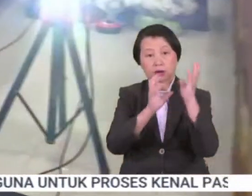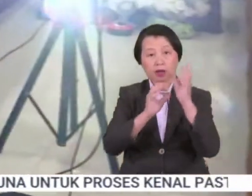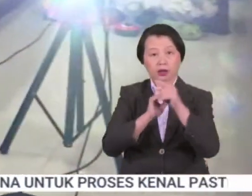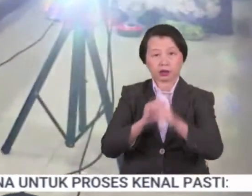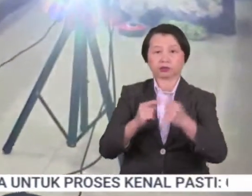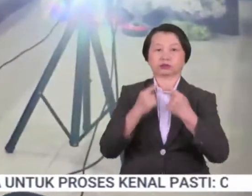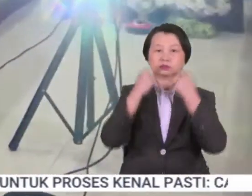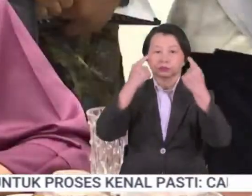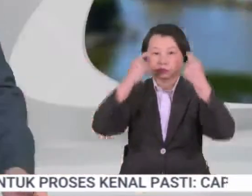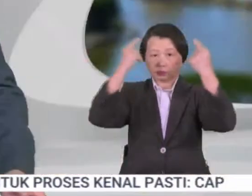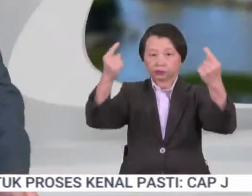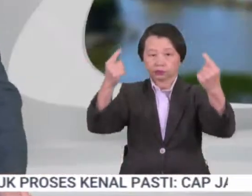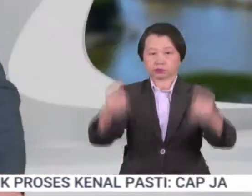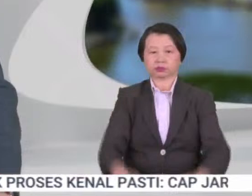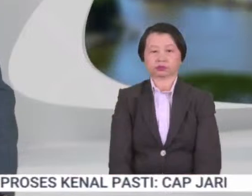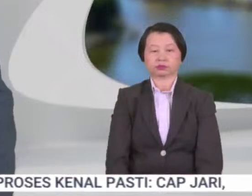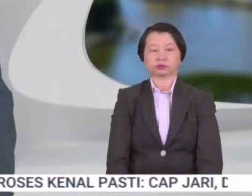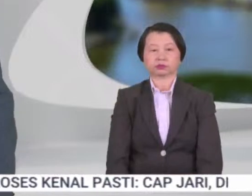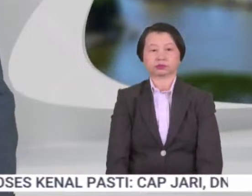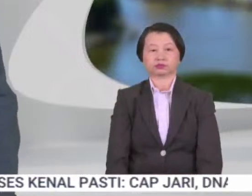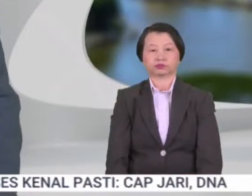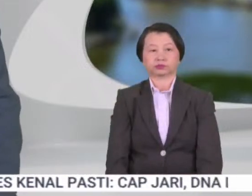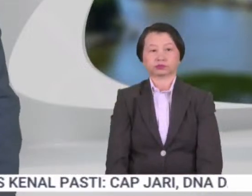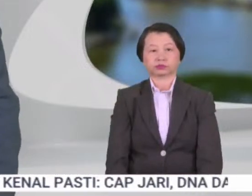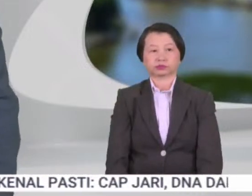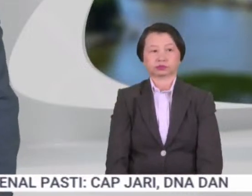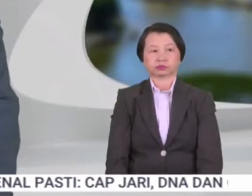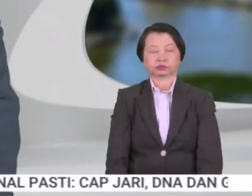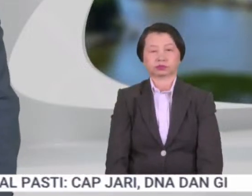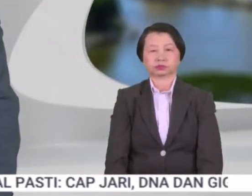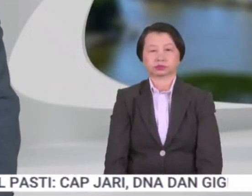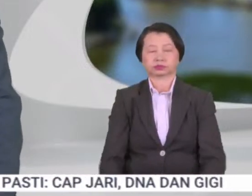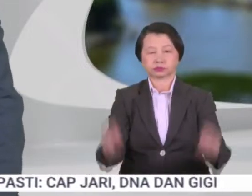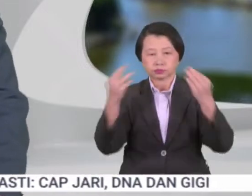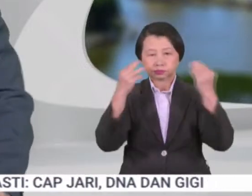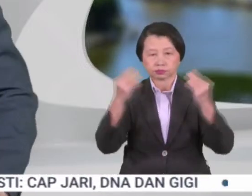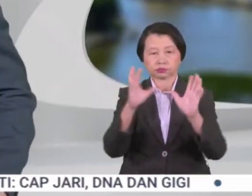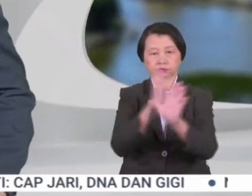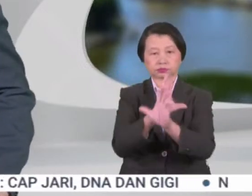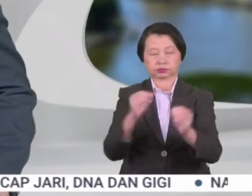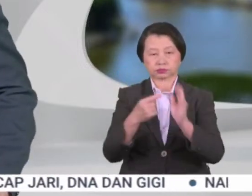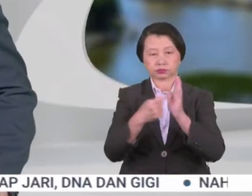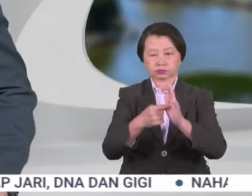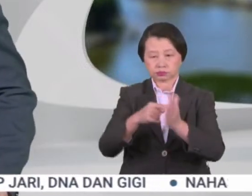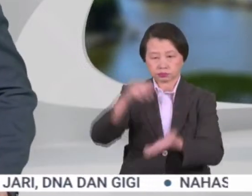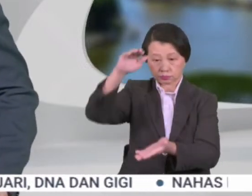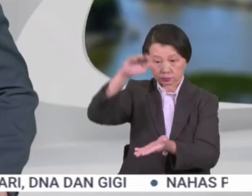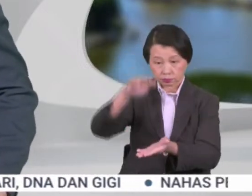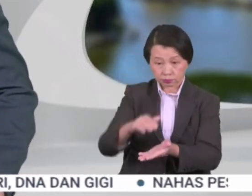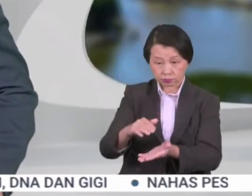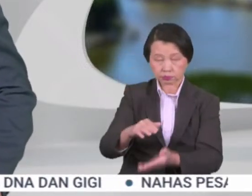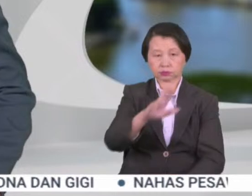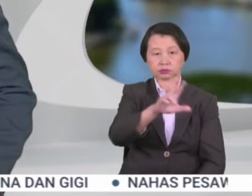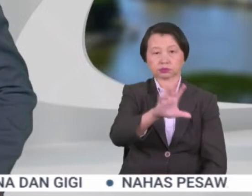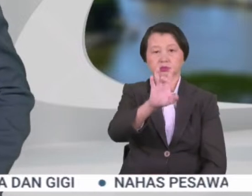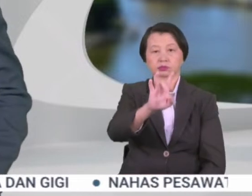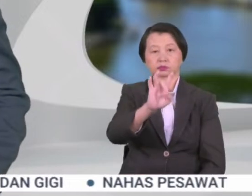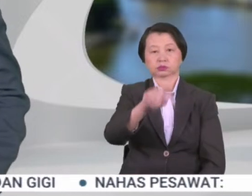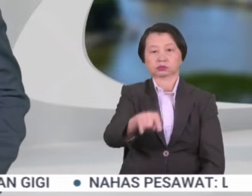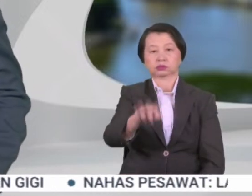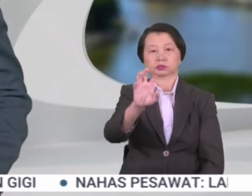tersebut berjaya kes kehamilan remaja di Sarawak menunjukkan trend penurunan sebanyak